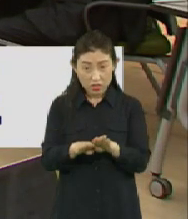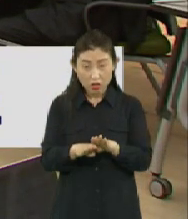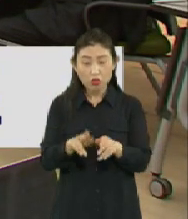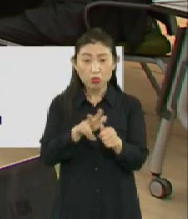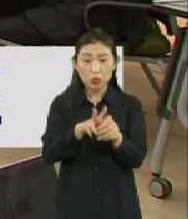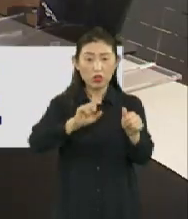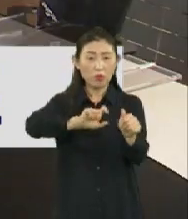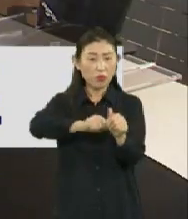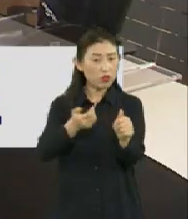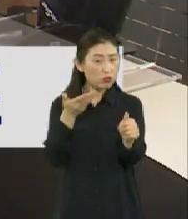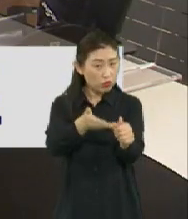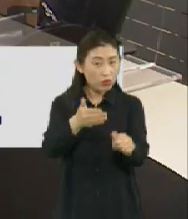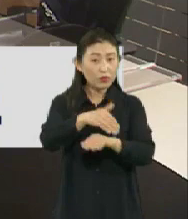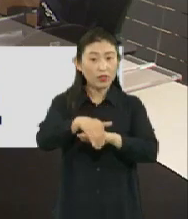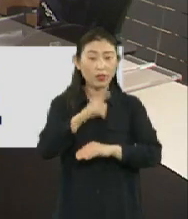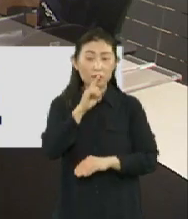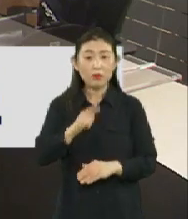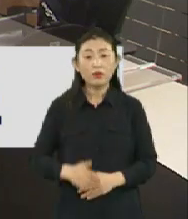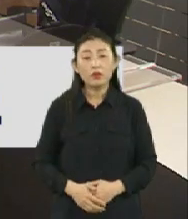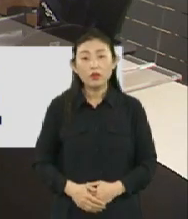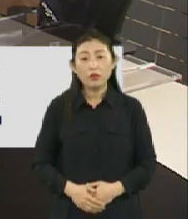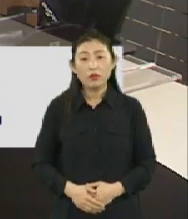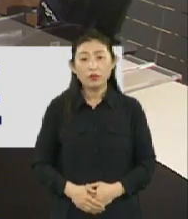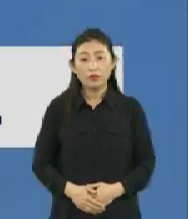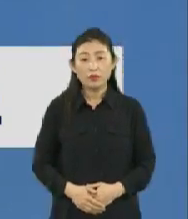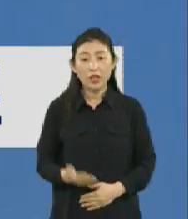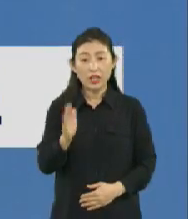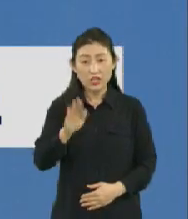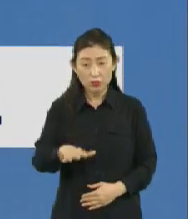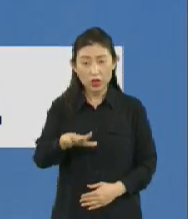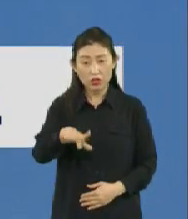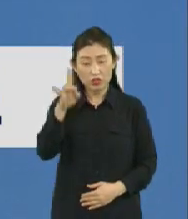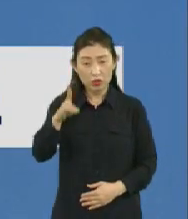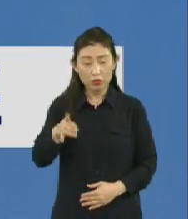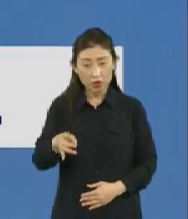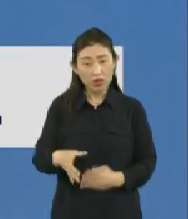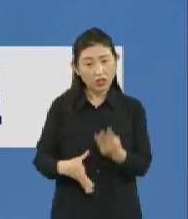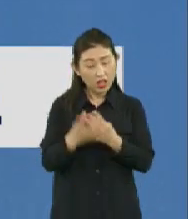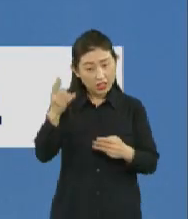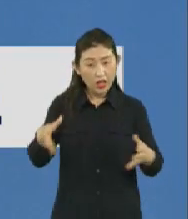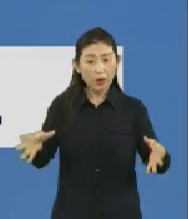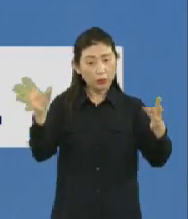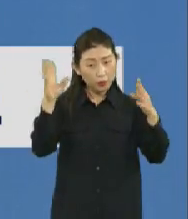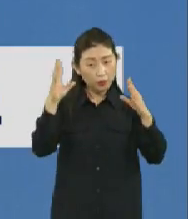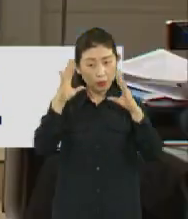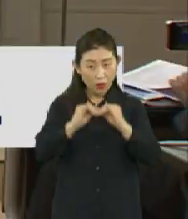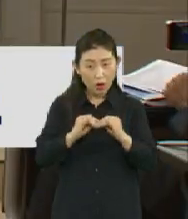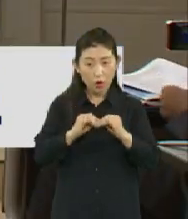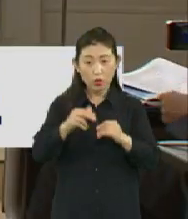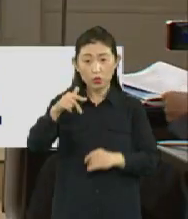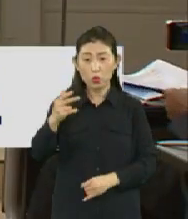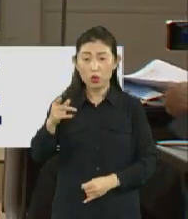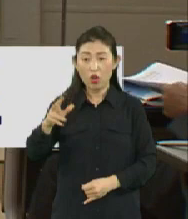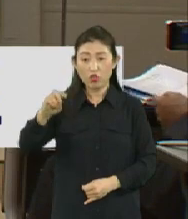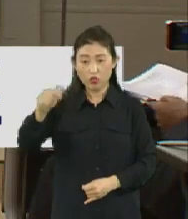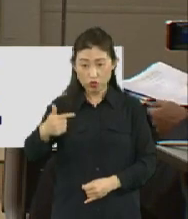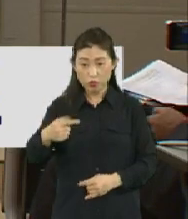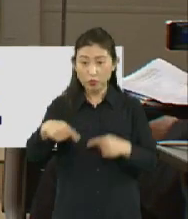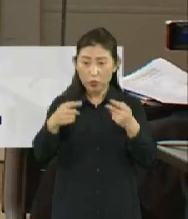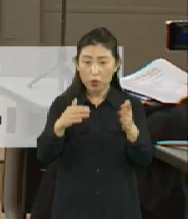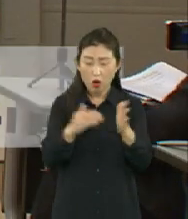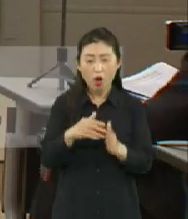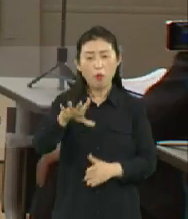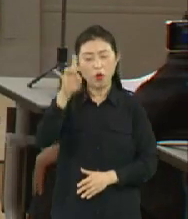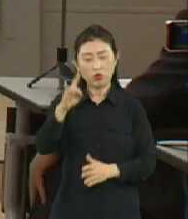후보에게는 벌칙을 적용하기로 했다고 밝혔습니다. 그러나 당초 단일화 협약에 참여했던 조영종 예비후보는 토론회가